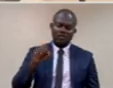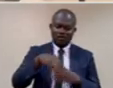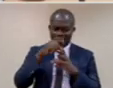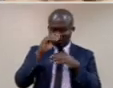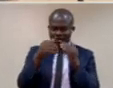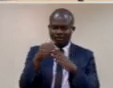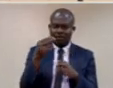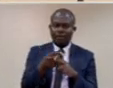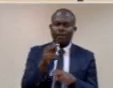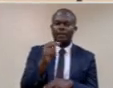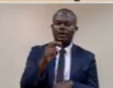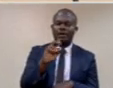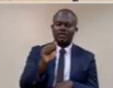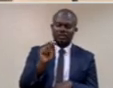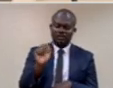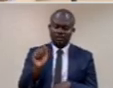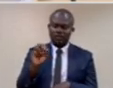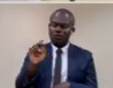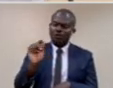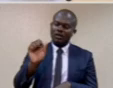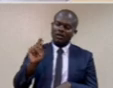zitandukanye abitwaga bangere namukandutiye n'abandi